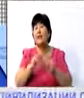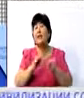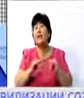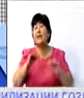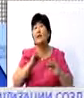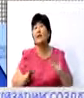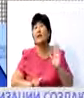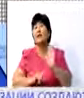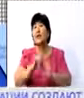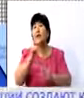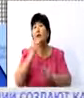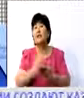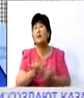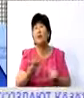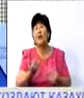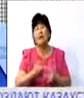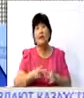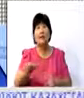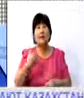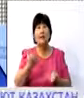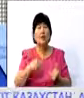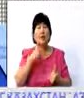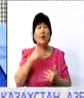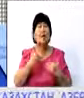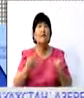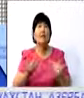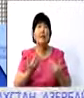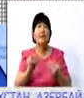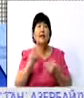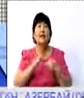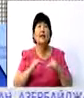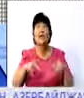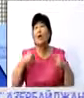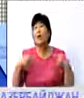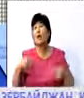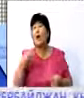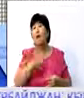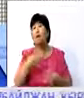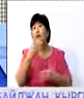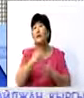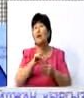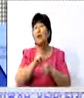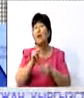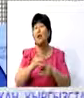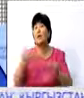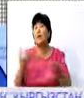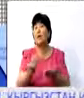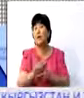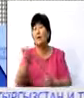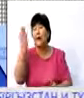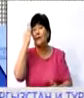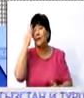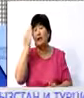детей, закладку фундамента в них. Поэтому нам надо всем уделять большое внимание детсадам. Другая важнейшая задача – обучение по обновленному